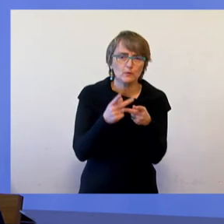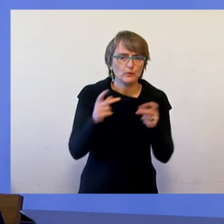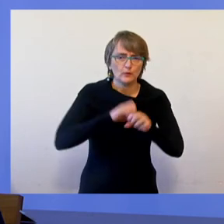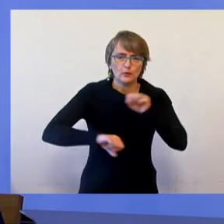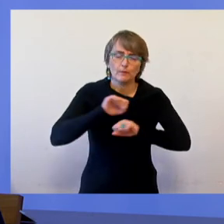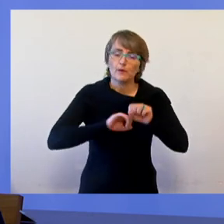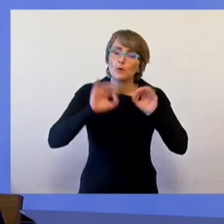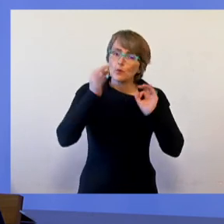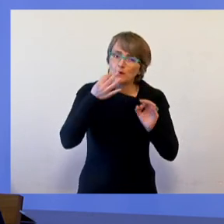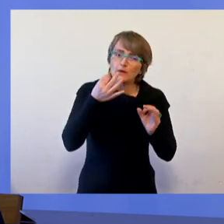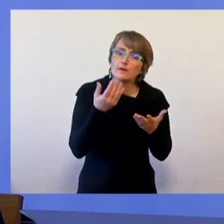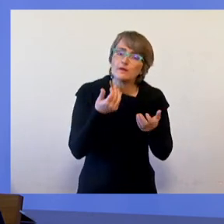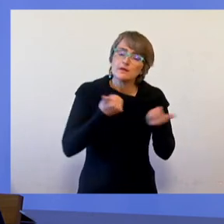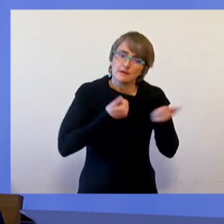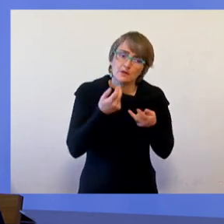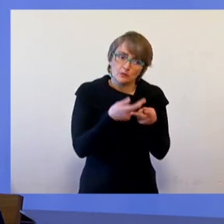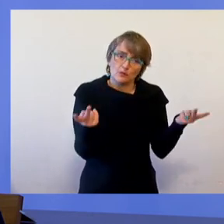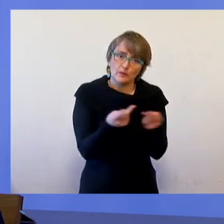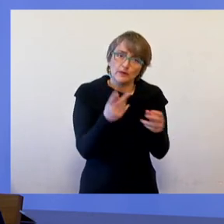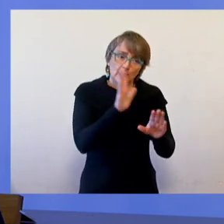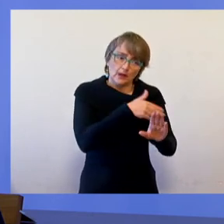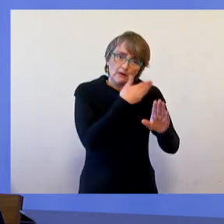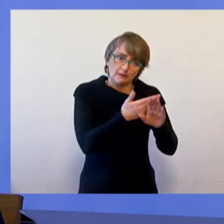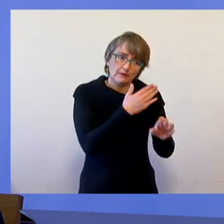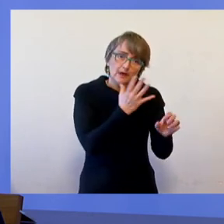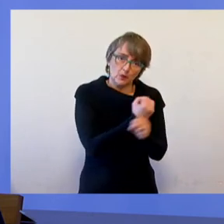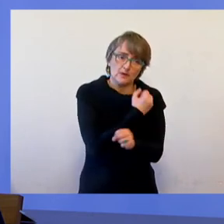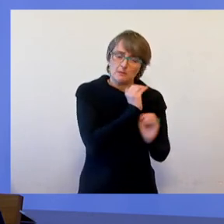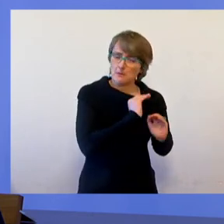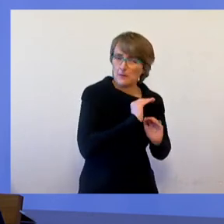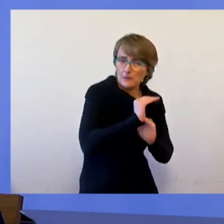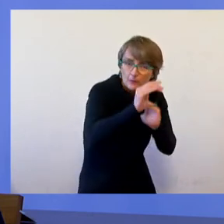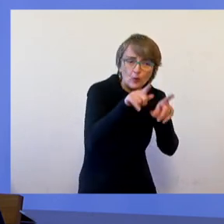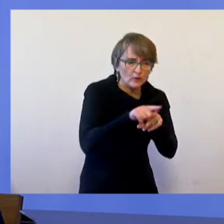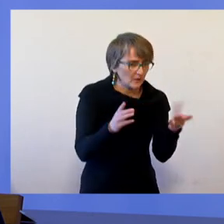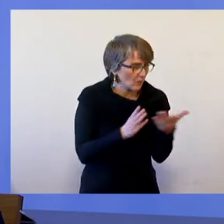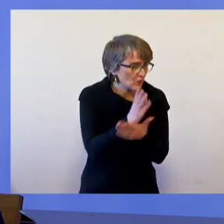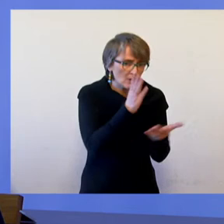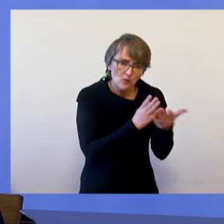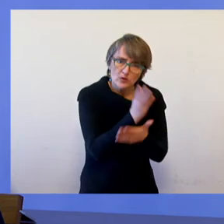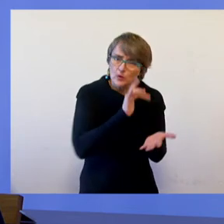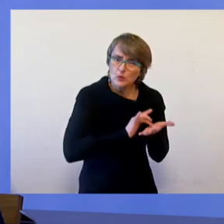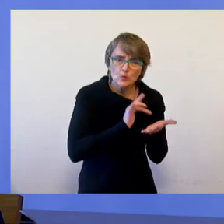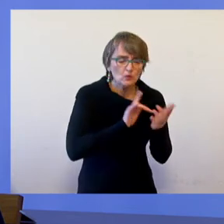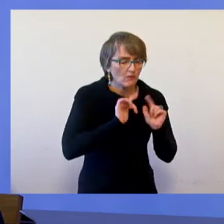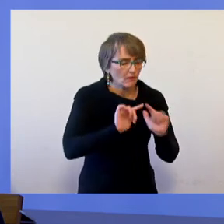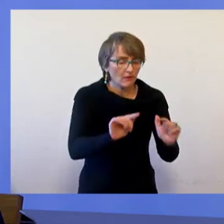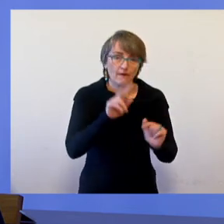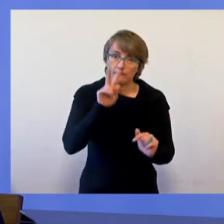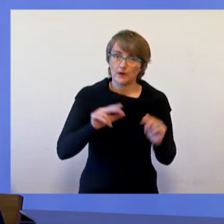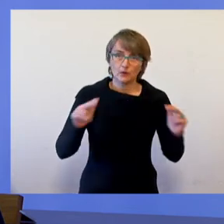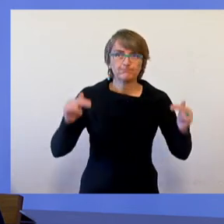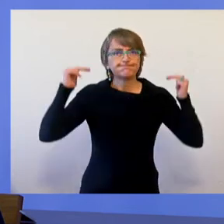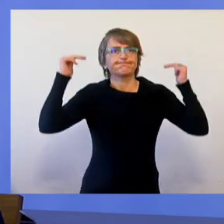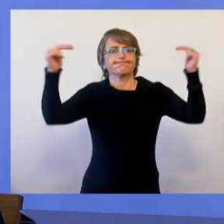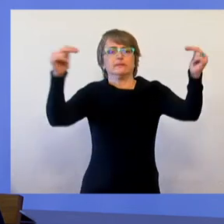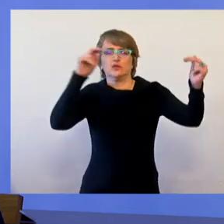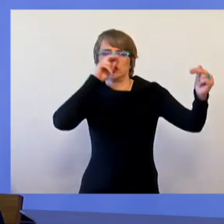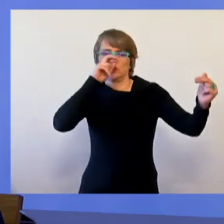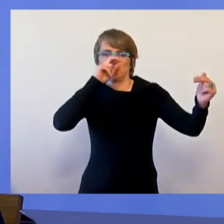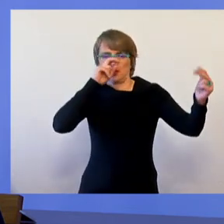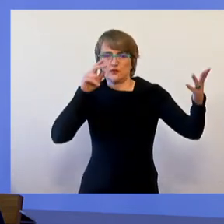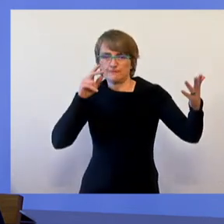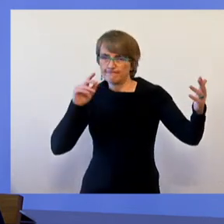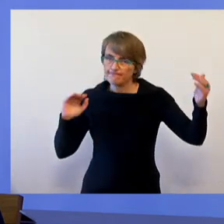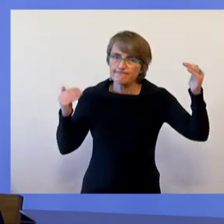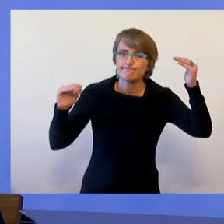service public a non seulement pu être maintenu, mais des projets ont également pu être menés. Nous avons mis la barre haut en fixant ce cap.